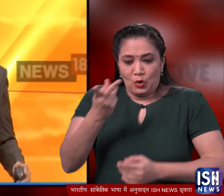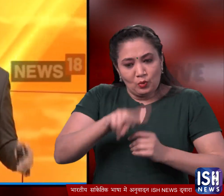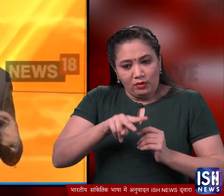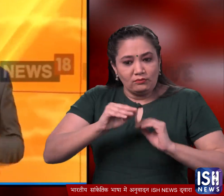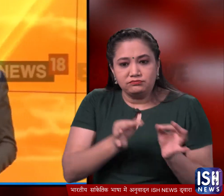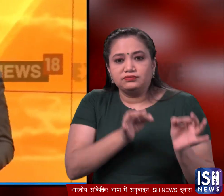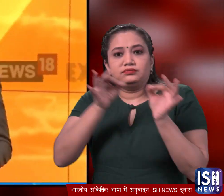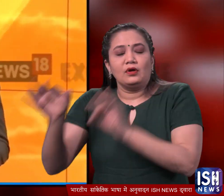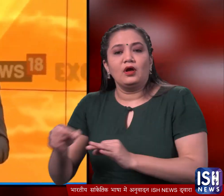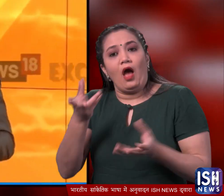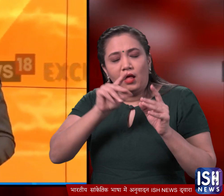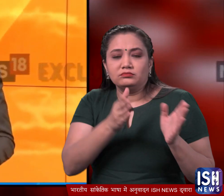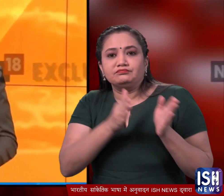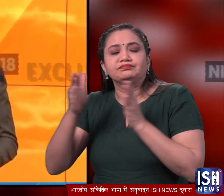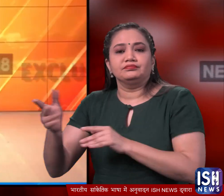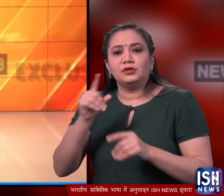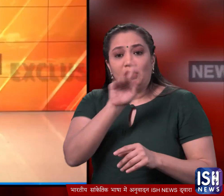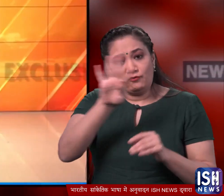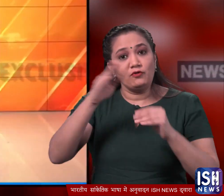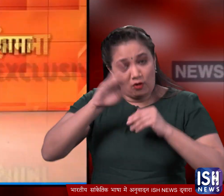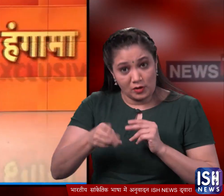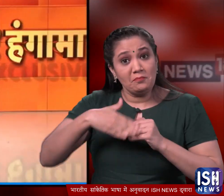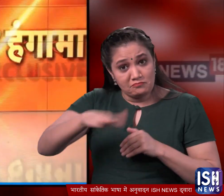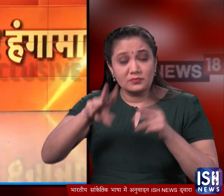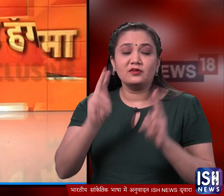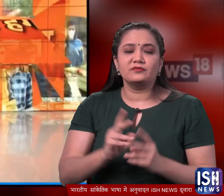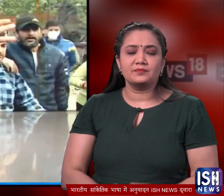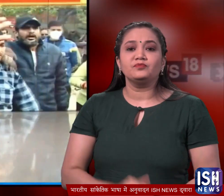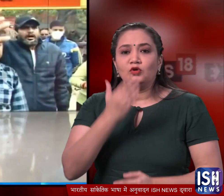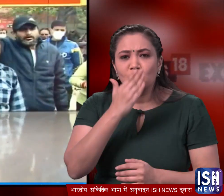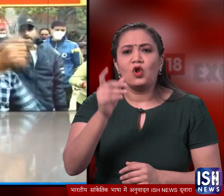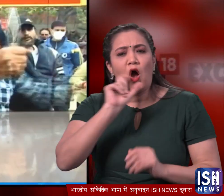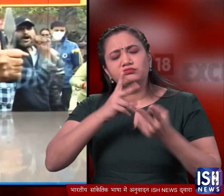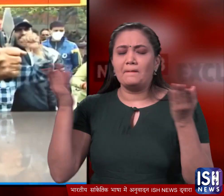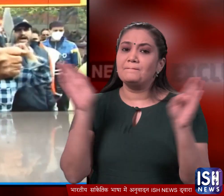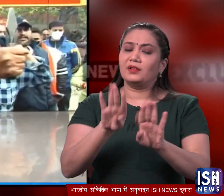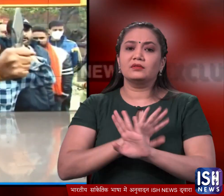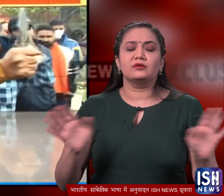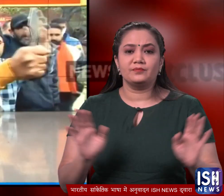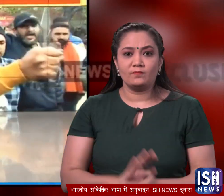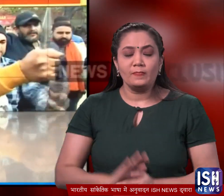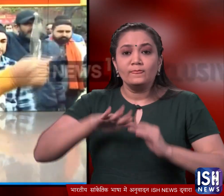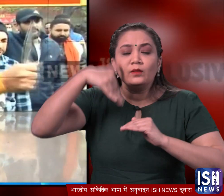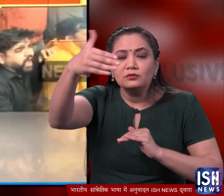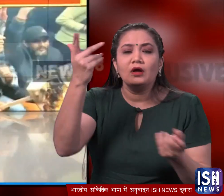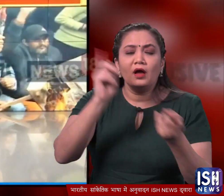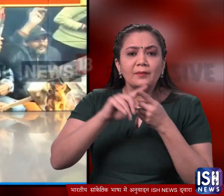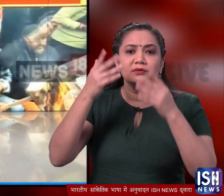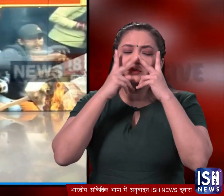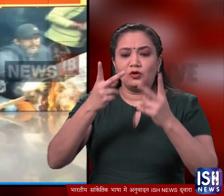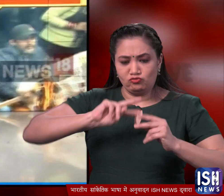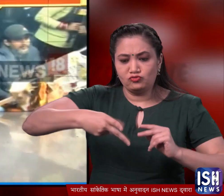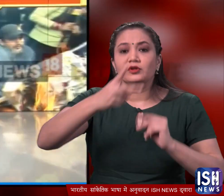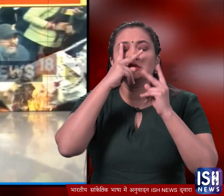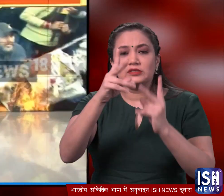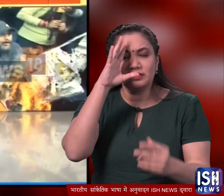2 दिन के लिए बढ़ा दी गई। मतलब शिवमोगा में अभी धारा 144 लागू रहेगी और स्कूल कॉलेज बंद रहेंगे। आगे क्या करना है इसका